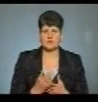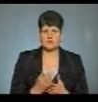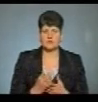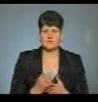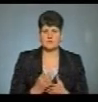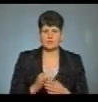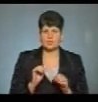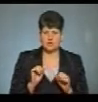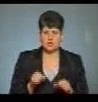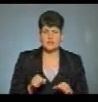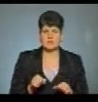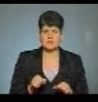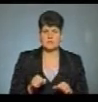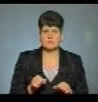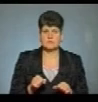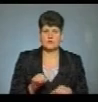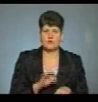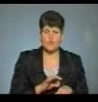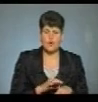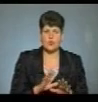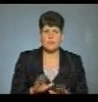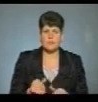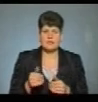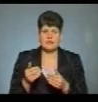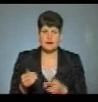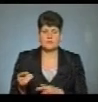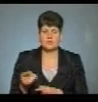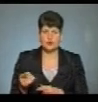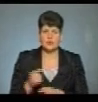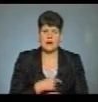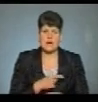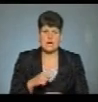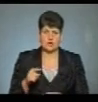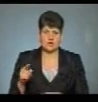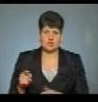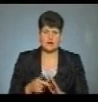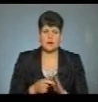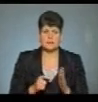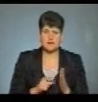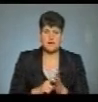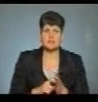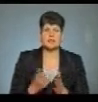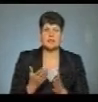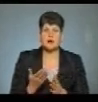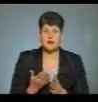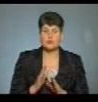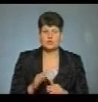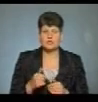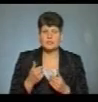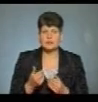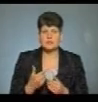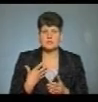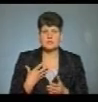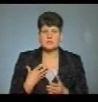має можливість від хворого передавати на Тернопіль, на кардіологічний кабінет кардіологу, яка буде давати